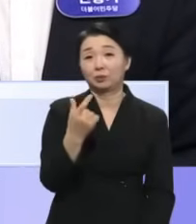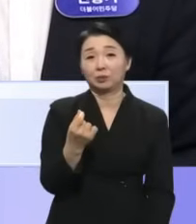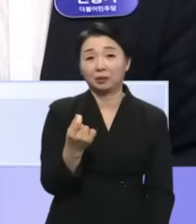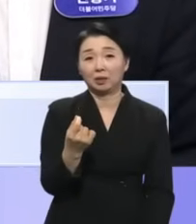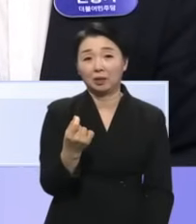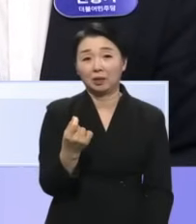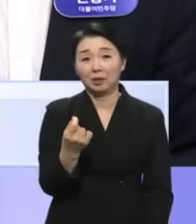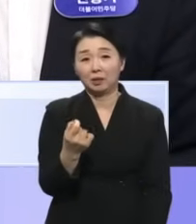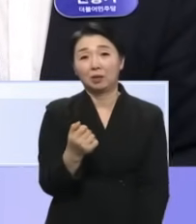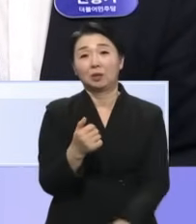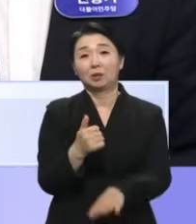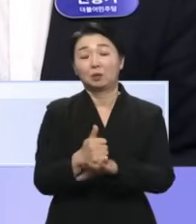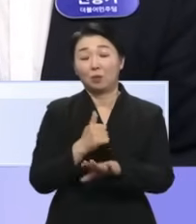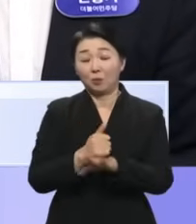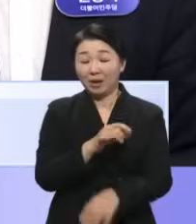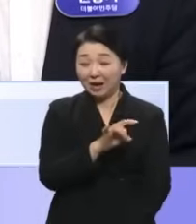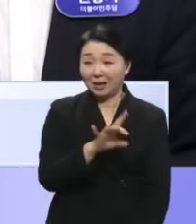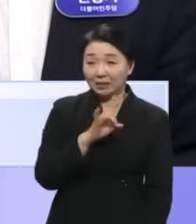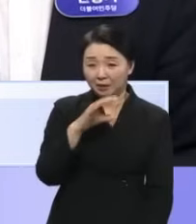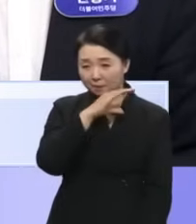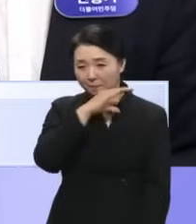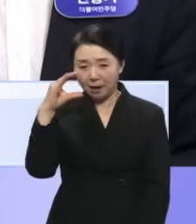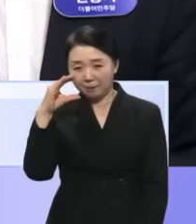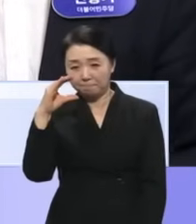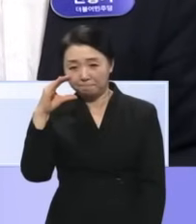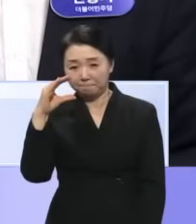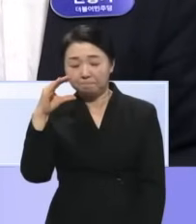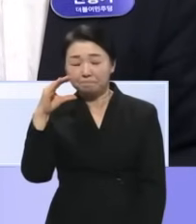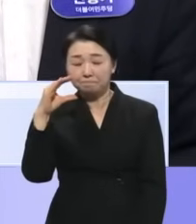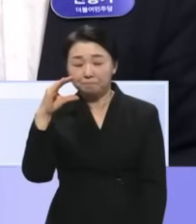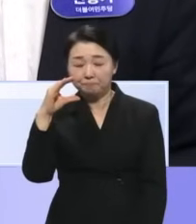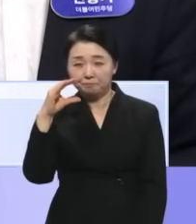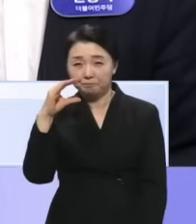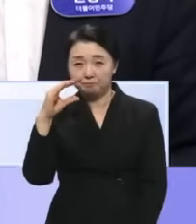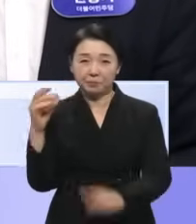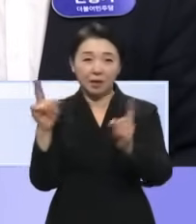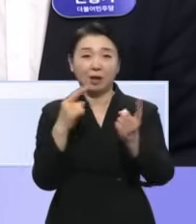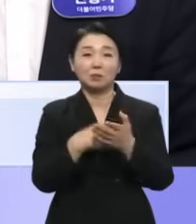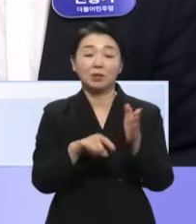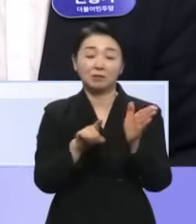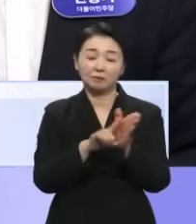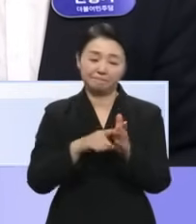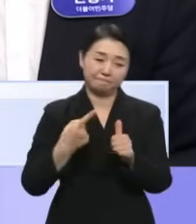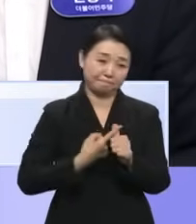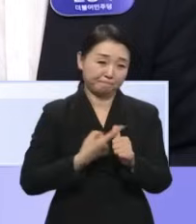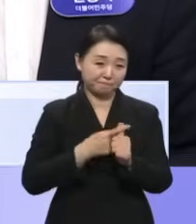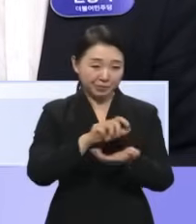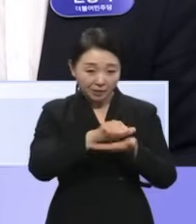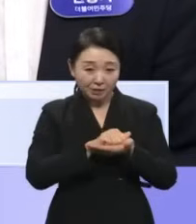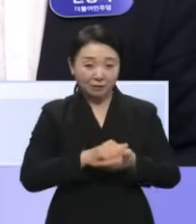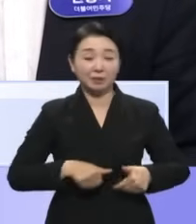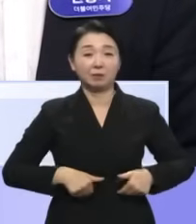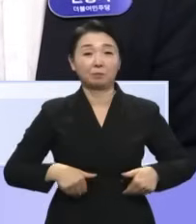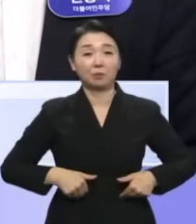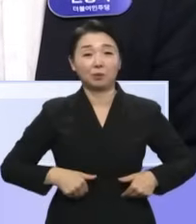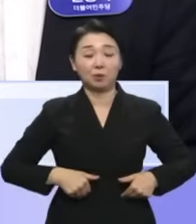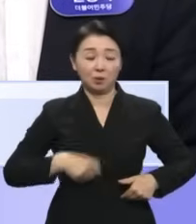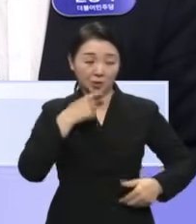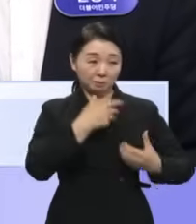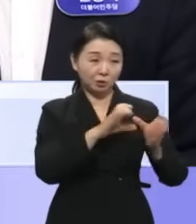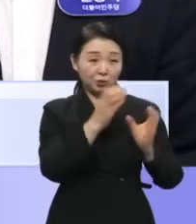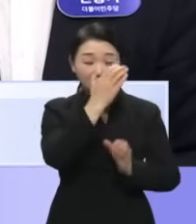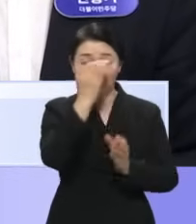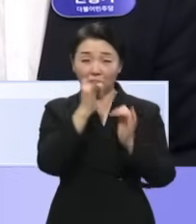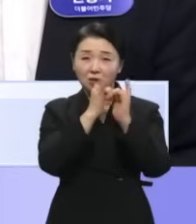이런 부분들을 하나하나 바로 잡으려면 쓴소리 가감없이 들어야 된다고 생각을 합니다 민주당에서도 청년들이 이번 논란으로 인해서